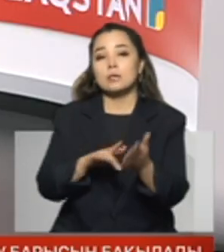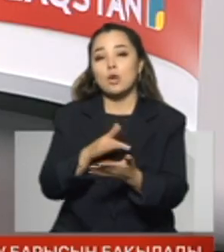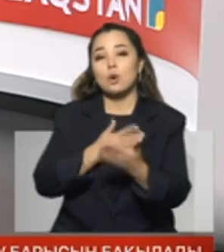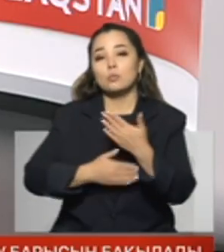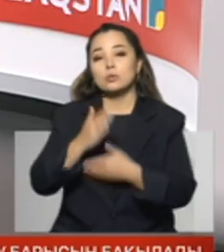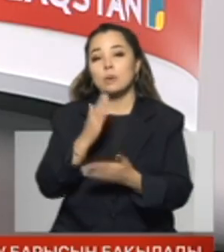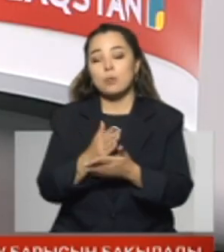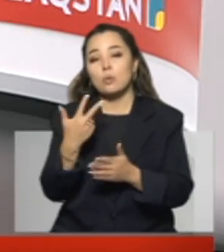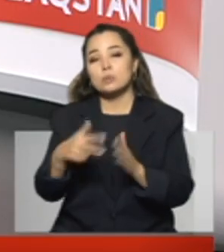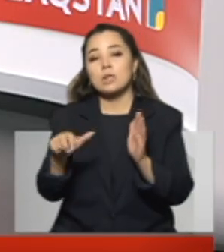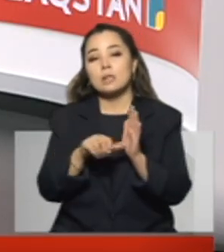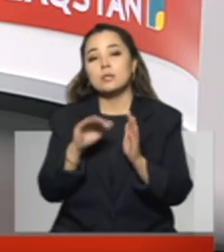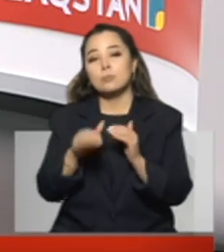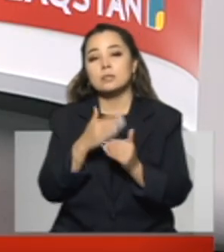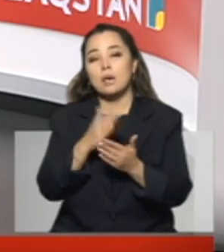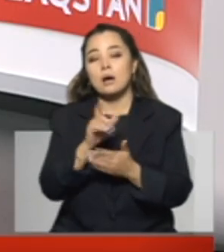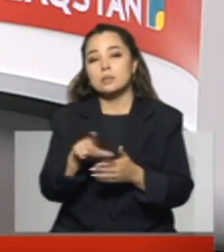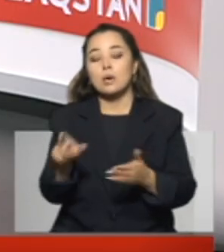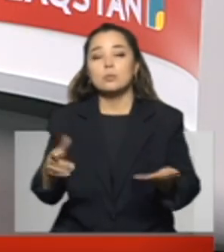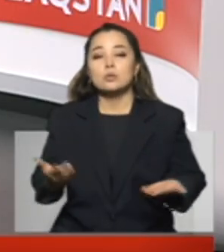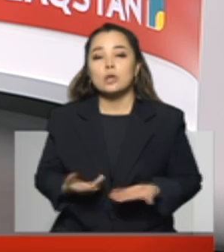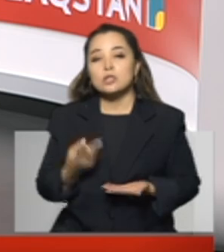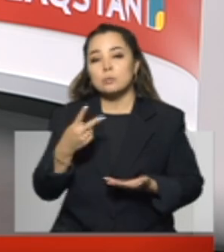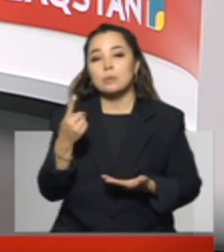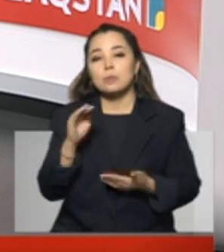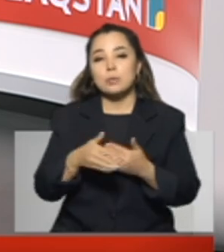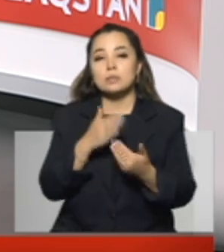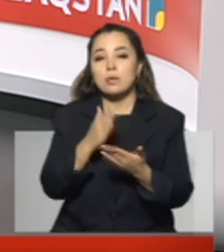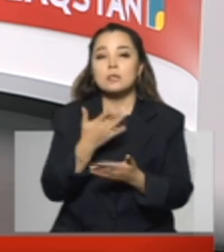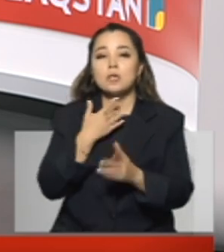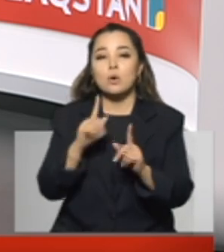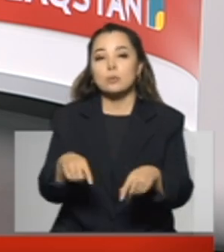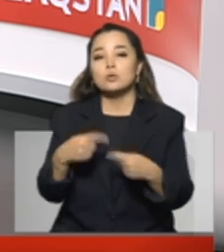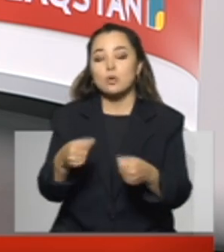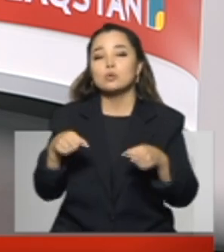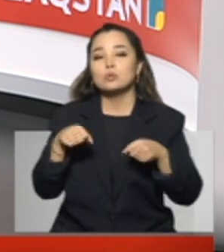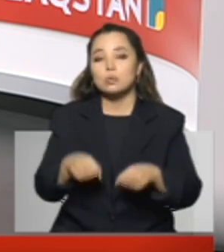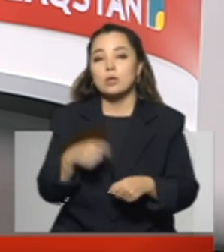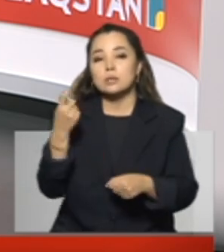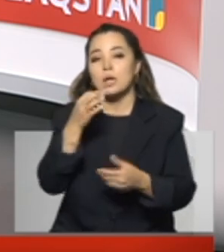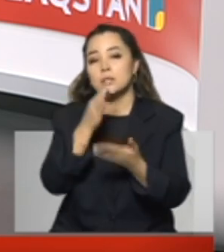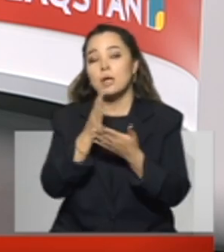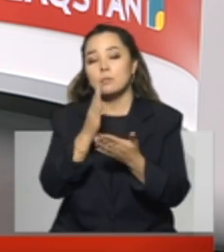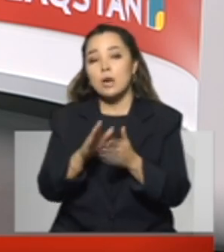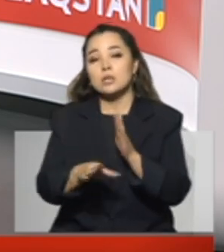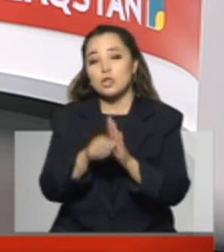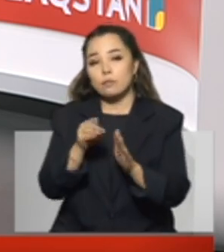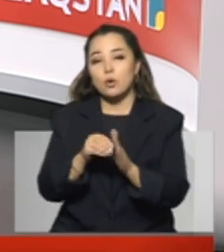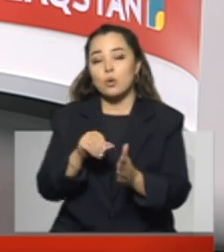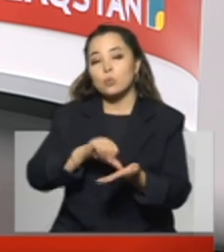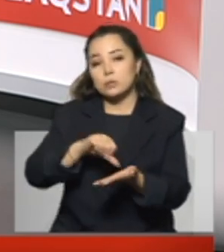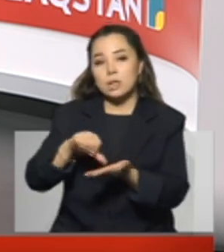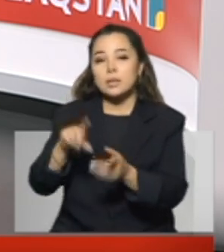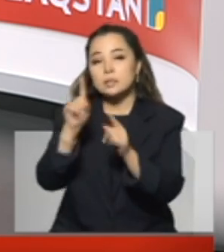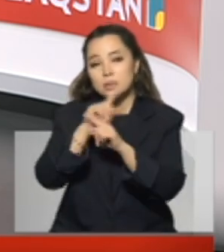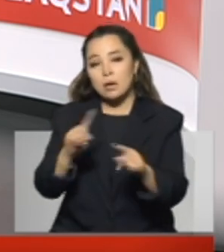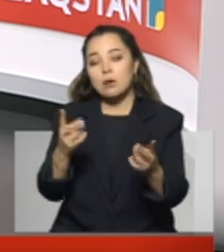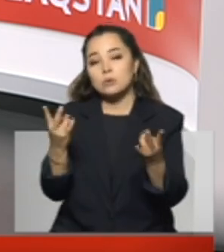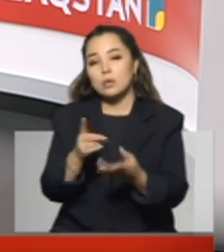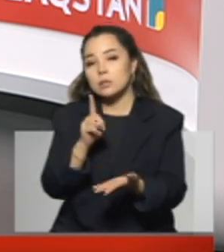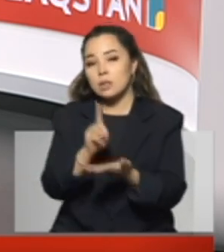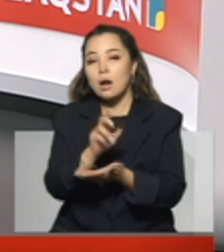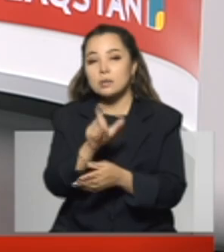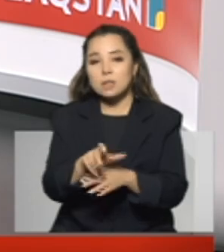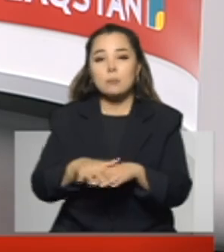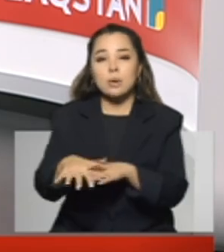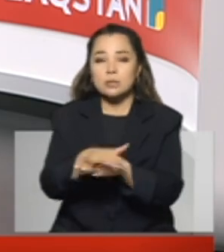мүгедектігі бар 36000 адам тұрады, оның 21000-нан астамы дауыс беру құқығына ие. Референдум учаскелерінде ерекше қажеттілігі бар